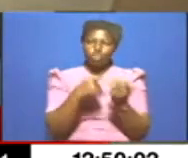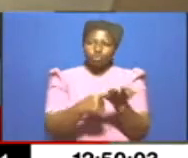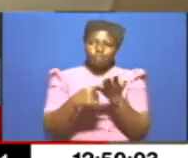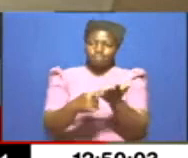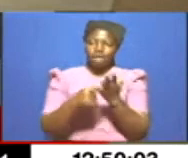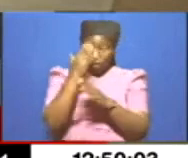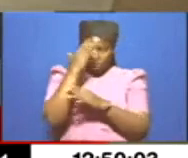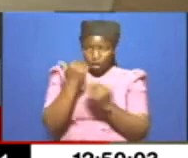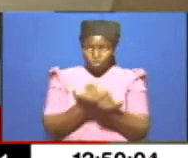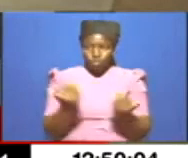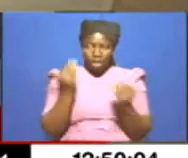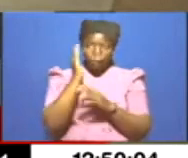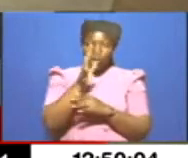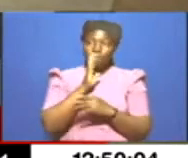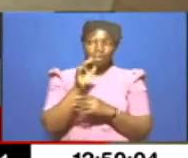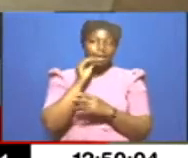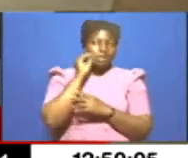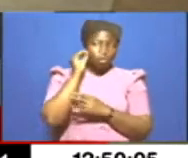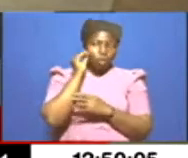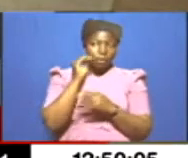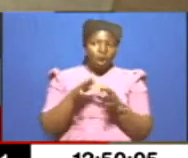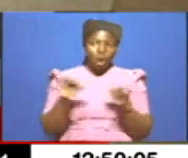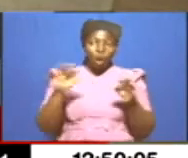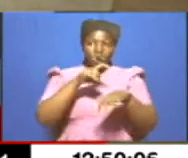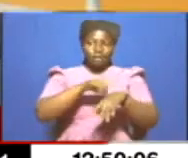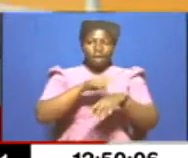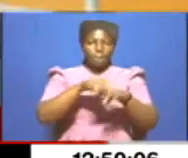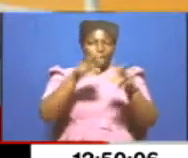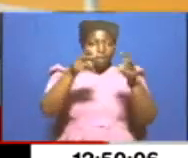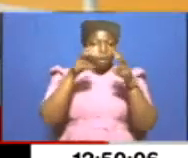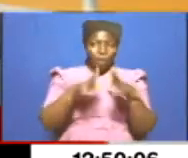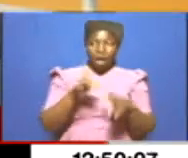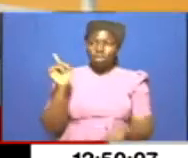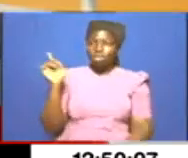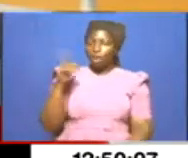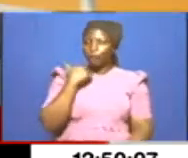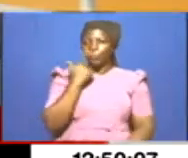Asante, kwa muda mrefu. Mm-hmm. Mtazamaji, huyo amekuwa ni